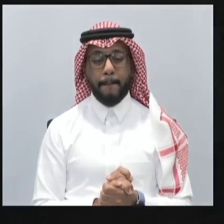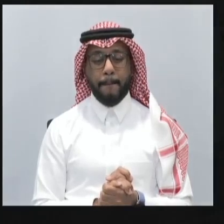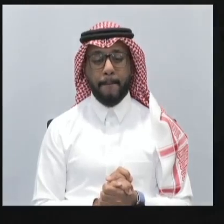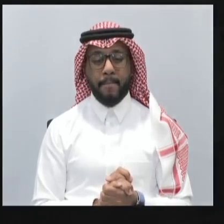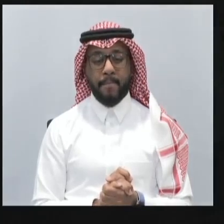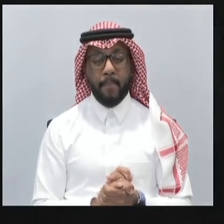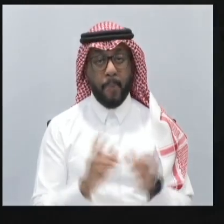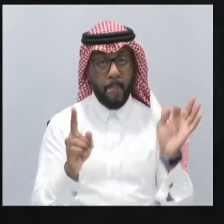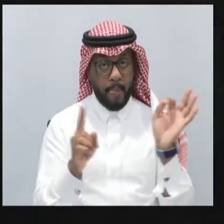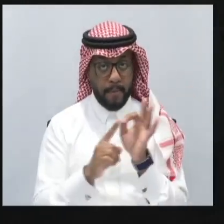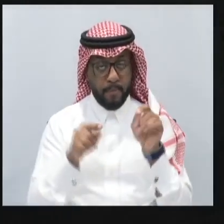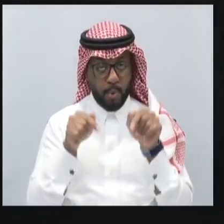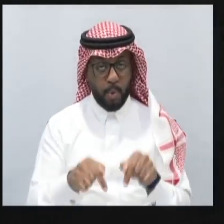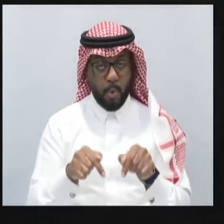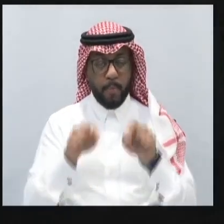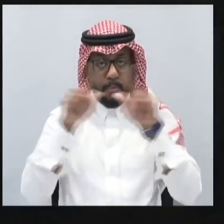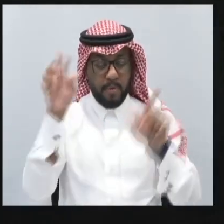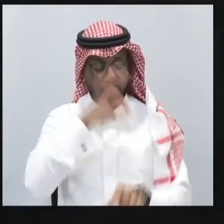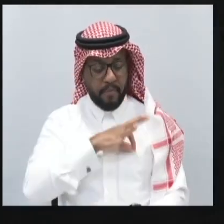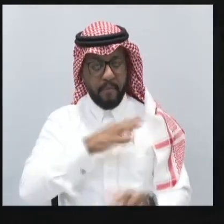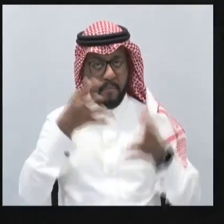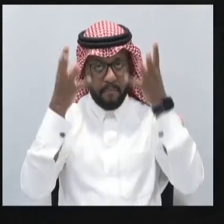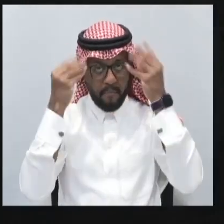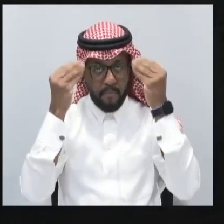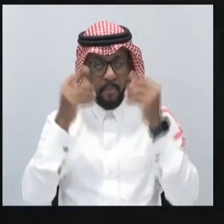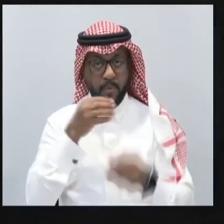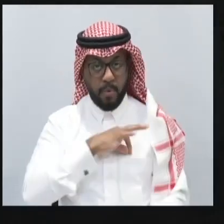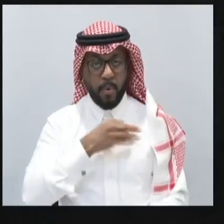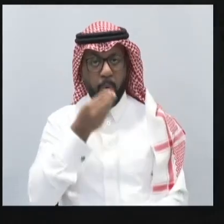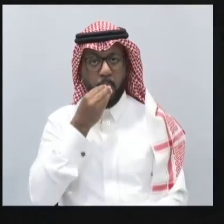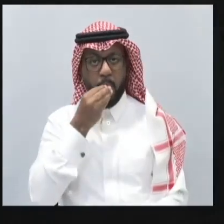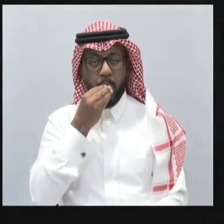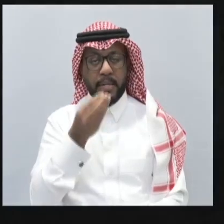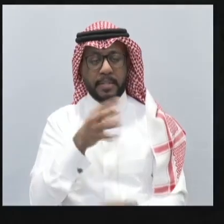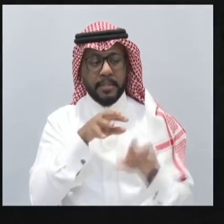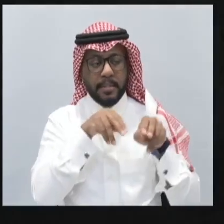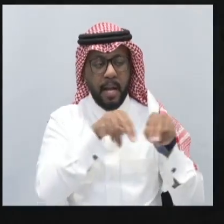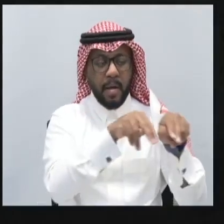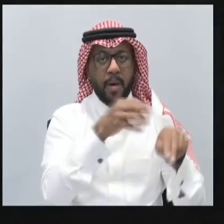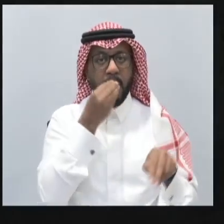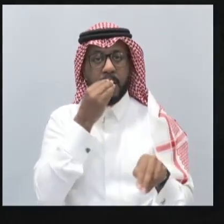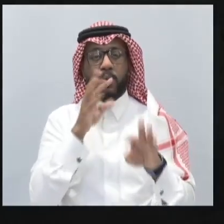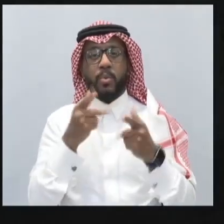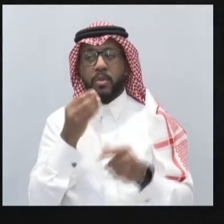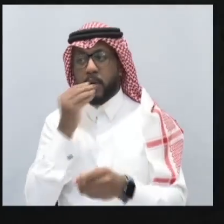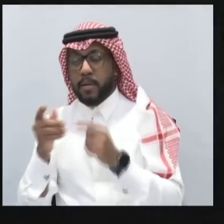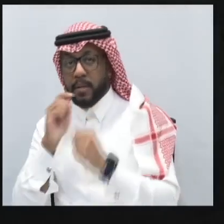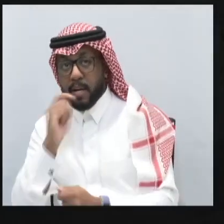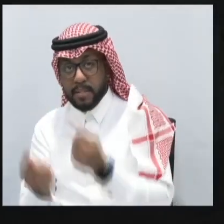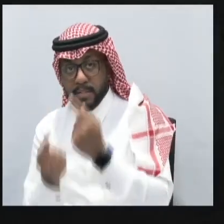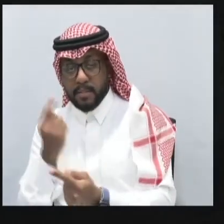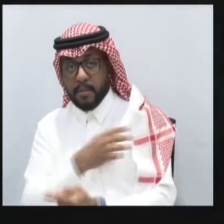تعلمنا في هذا الدرس ماذا تاكل الحيوانات قلنا في حيوانات تتغذى